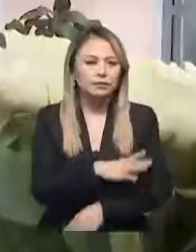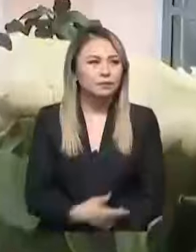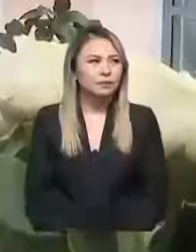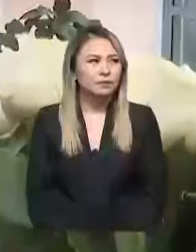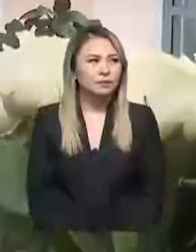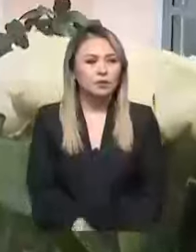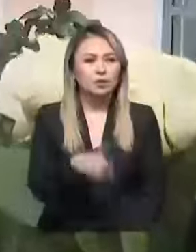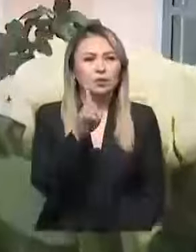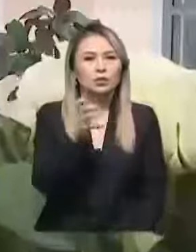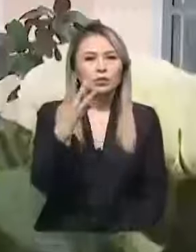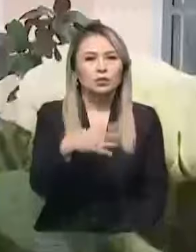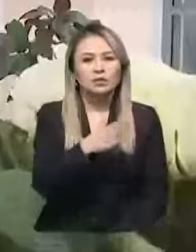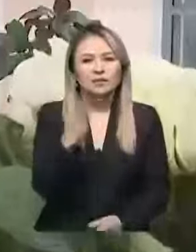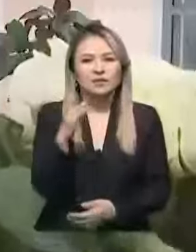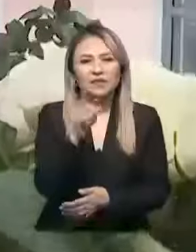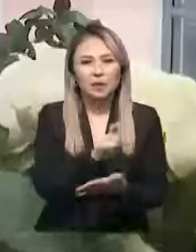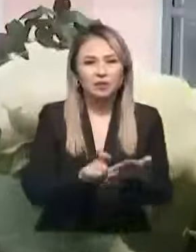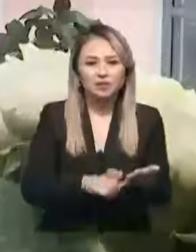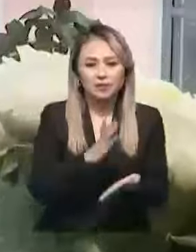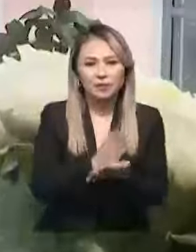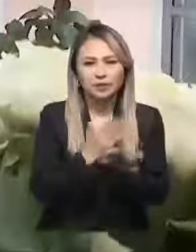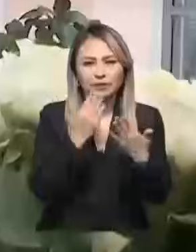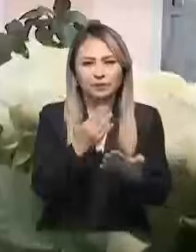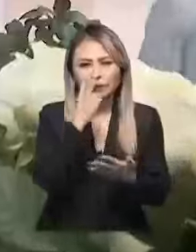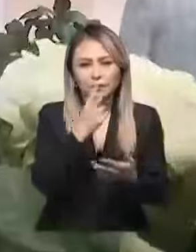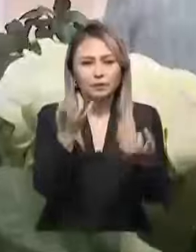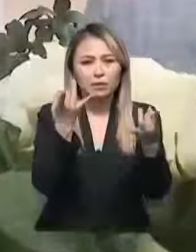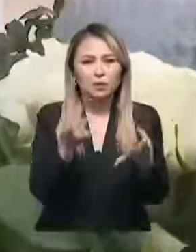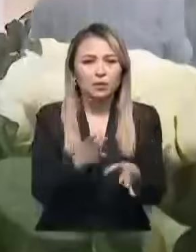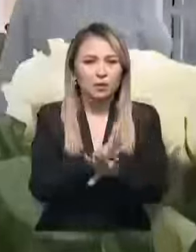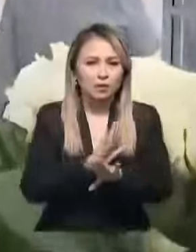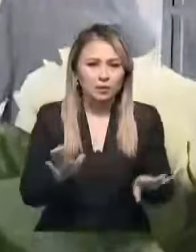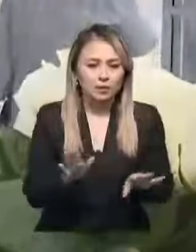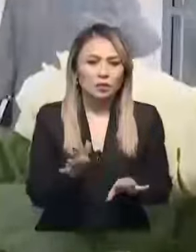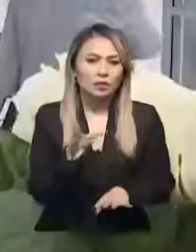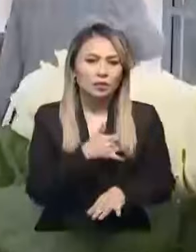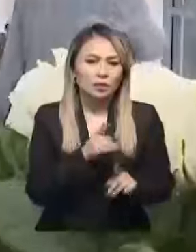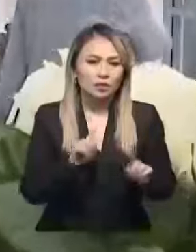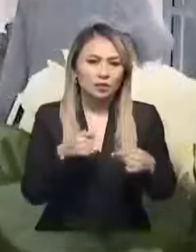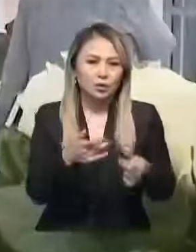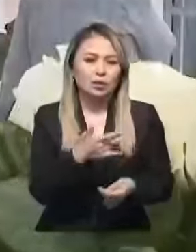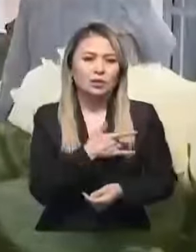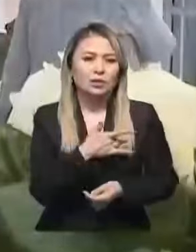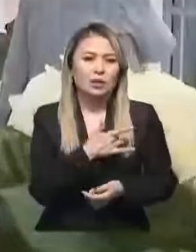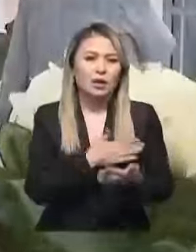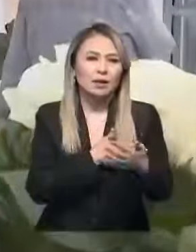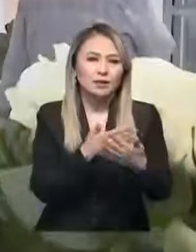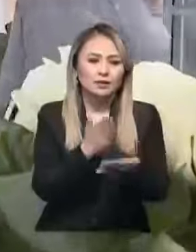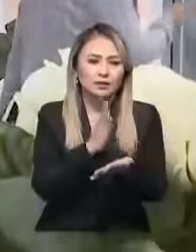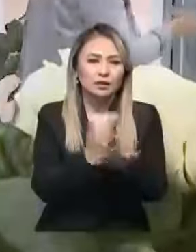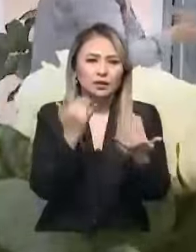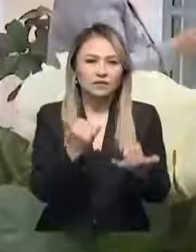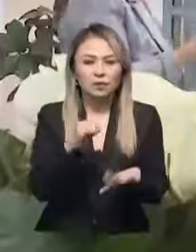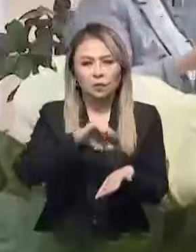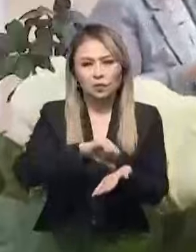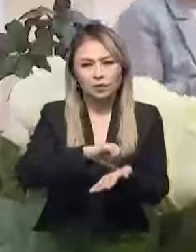140-тан артық этносты тұрып жатыр. Олар да сыртта қарап тұрған жоқ. Жүректен жүрекке акциясымен барлығы өз